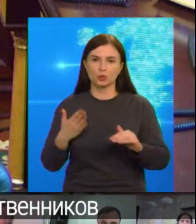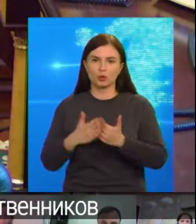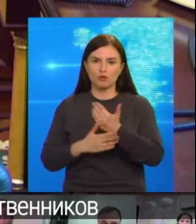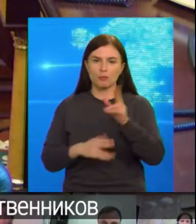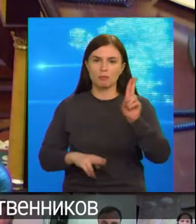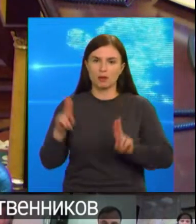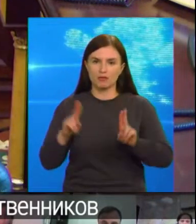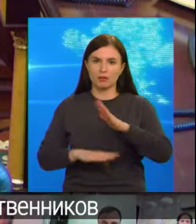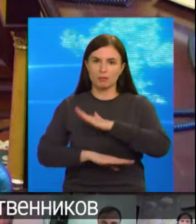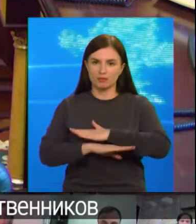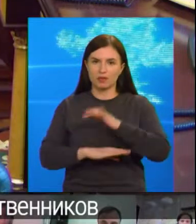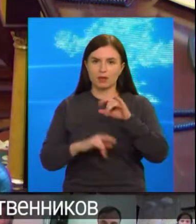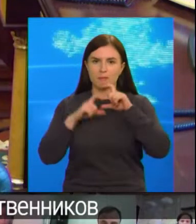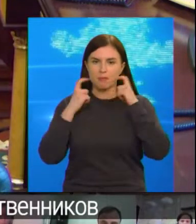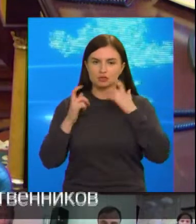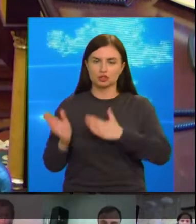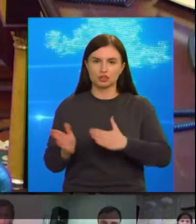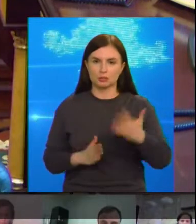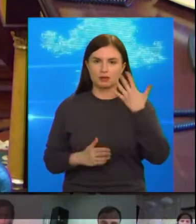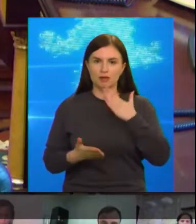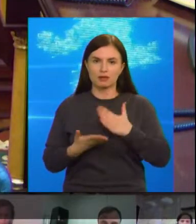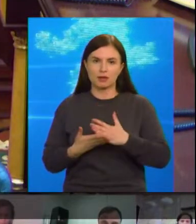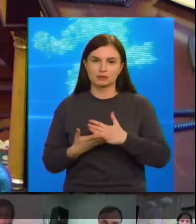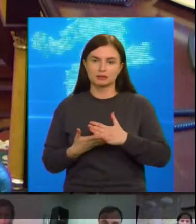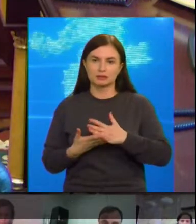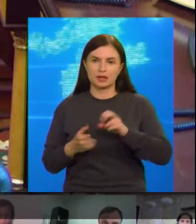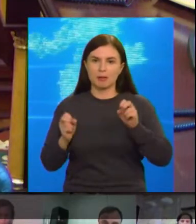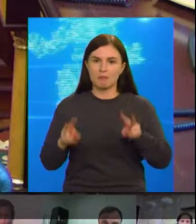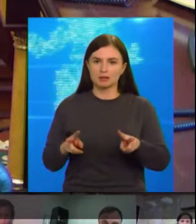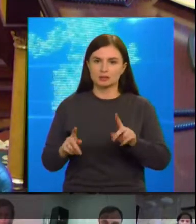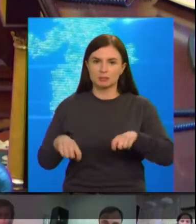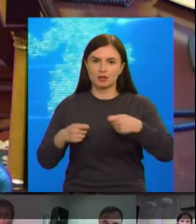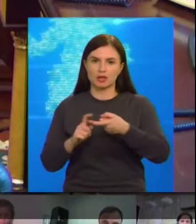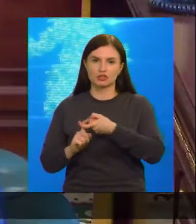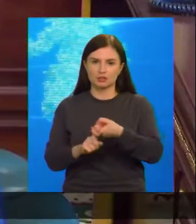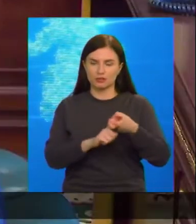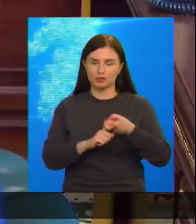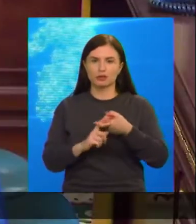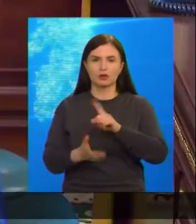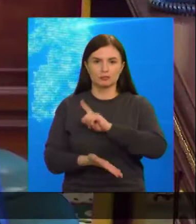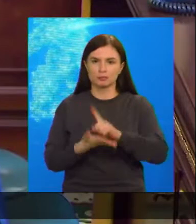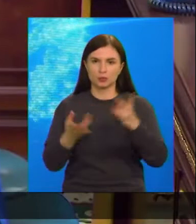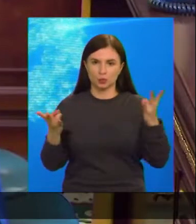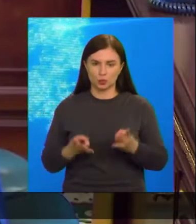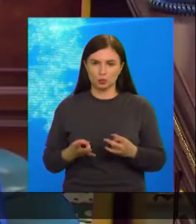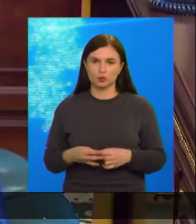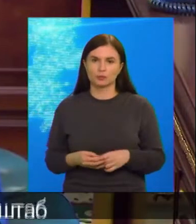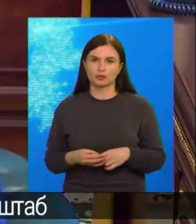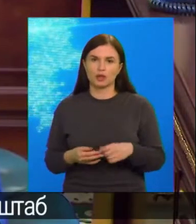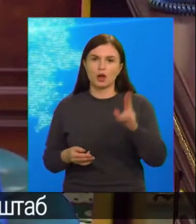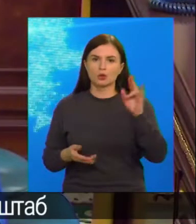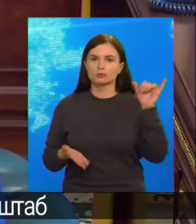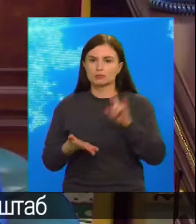правилам поведения, и масочный режим, когда есть риск передачи инфекции, безусловно, нужен. Анализы всех туристов из